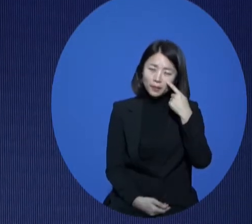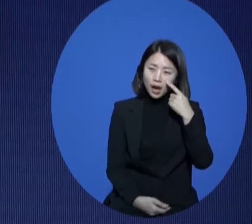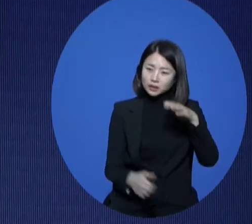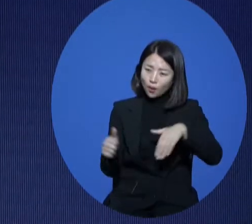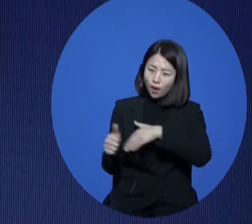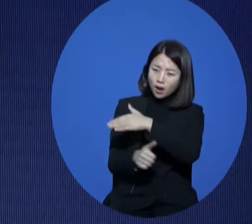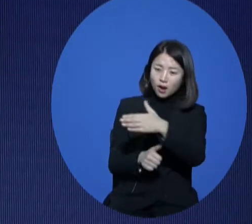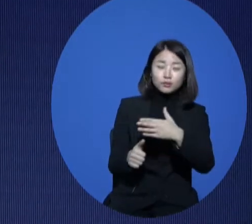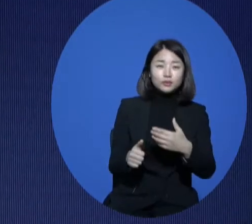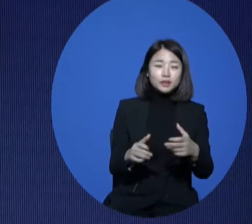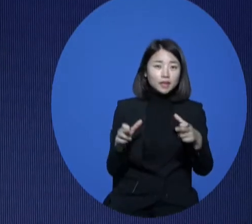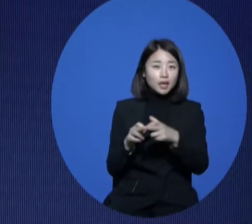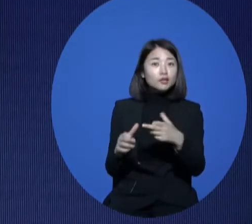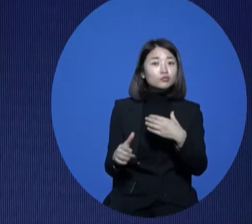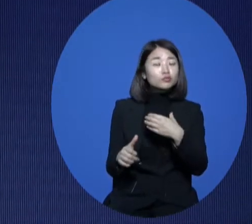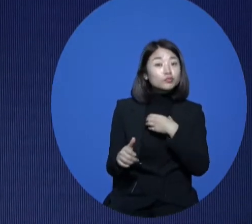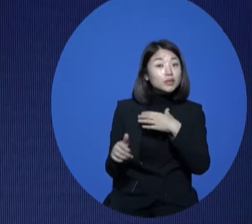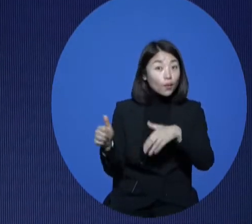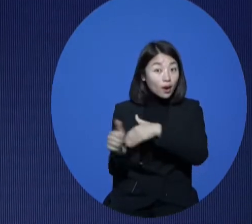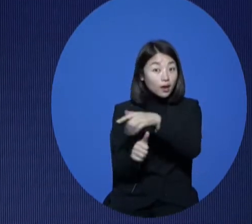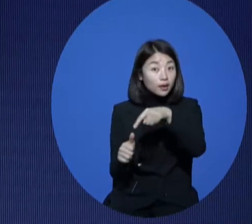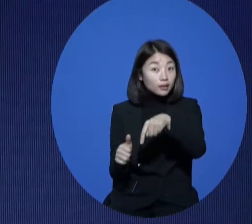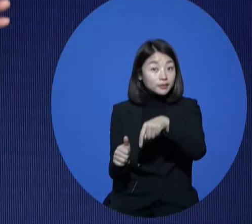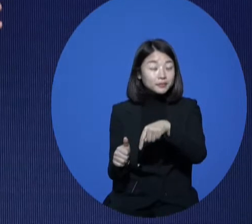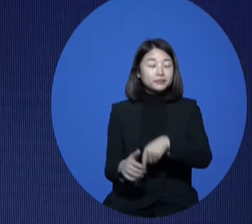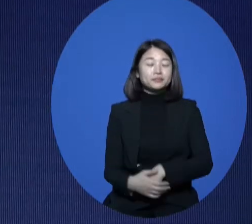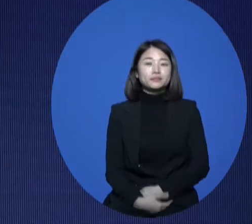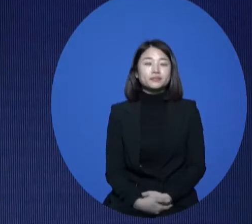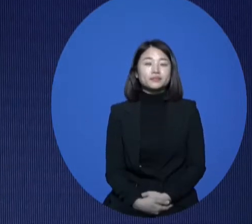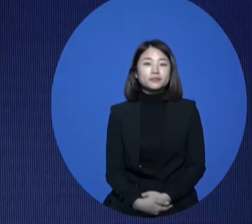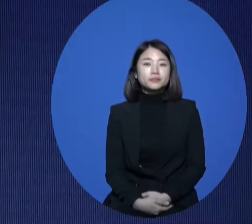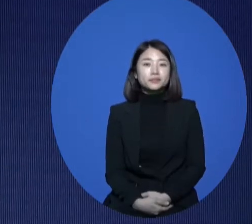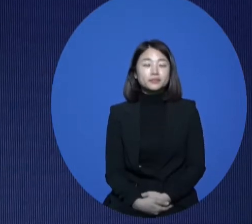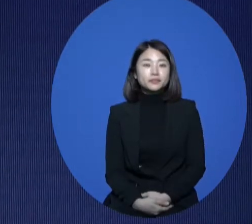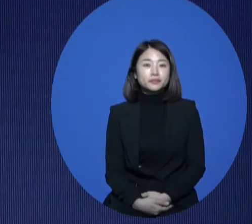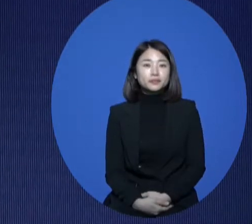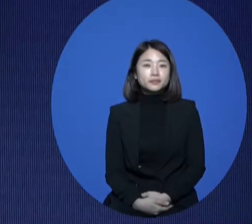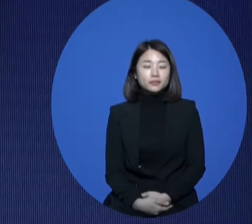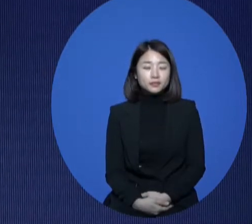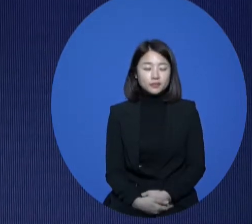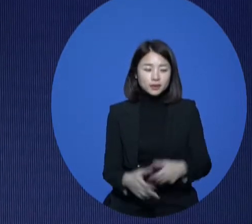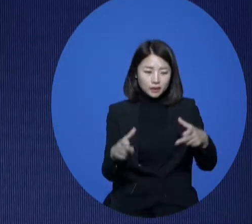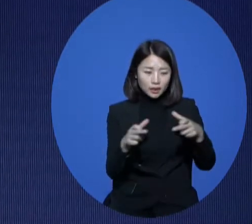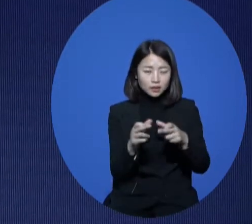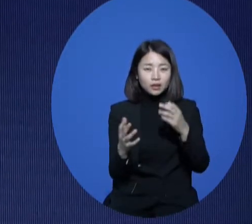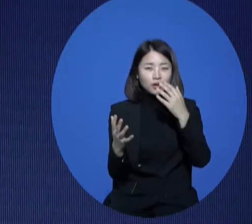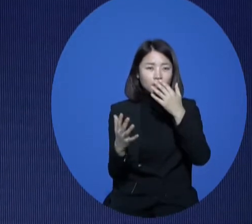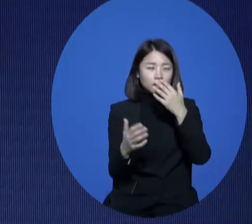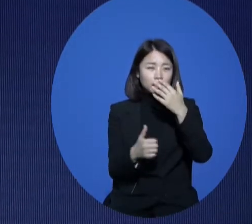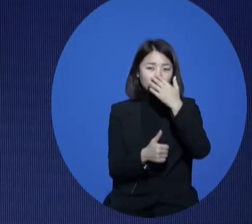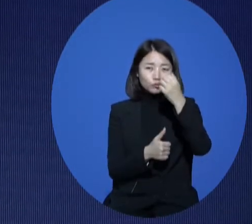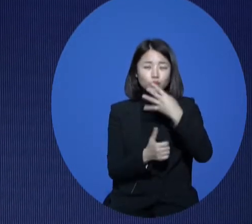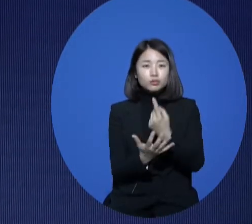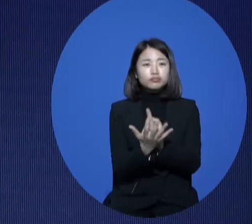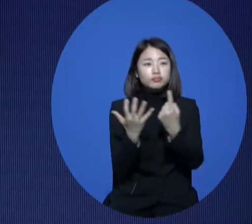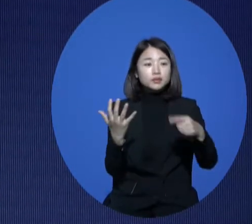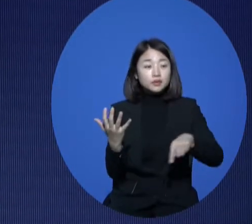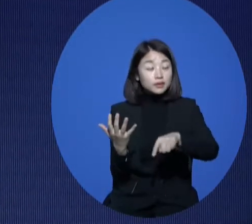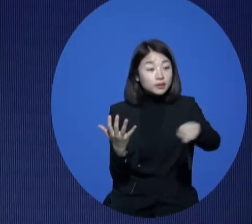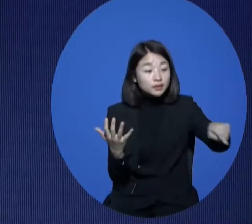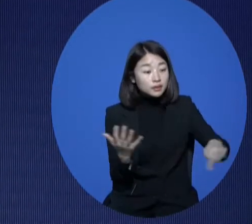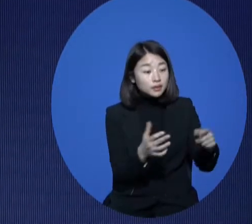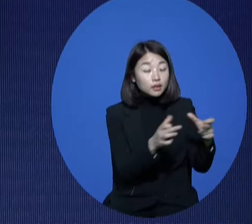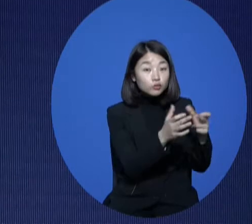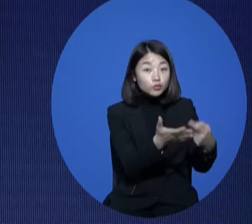드러났지만은 우리가 너무 그동안 많은 사람들이 소외되어 있었는데 이 소외된